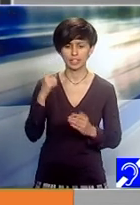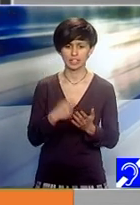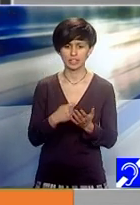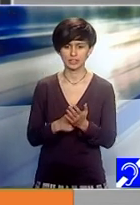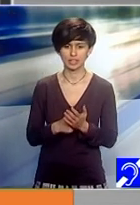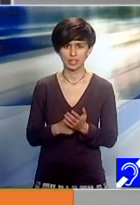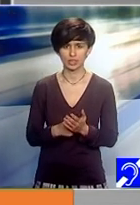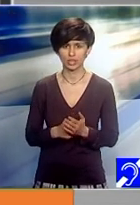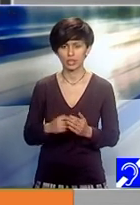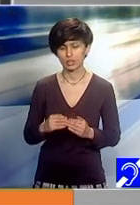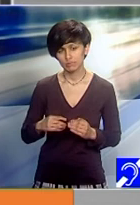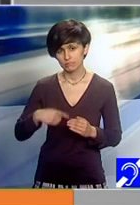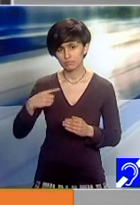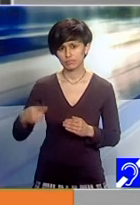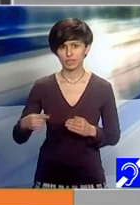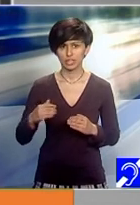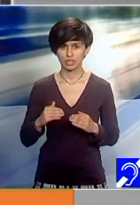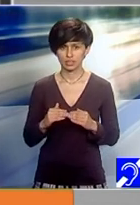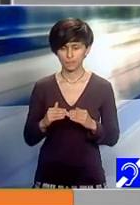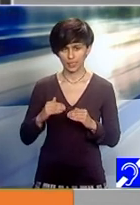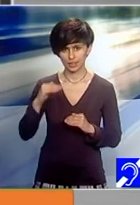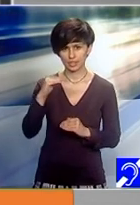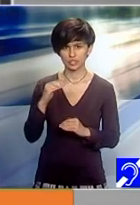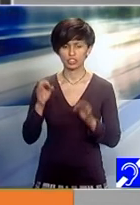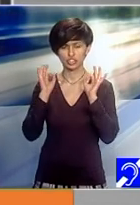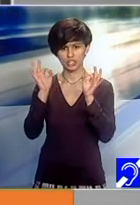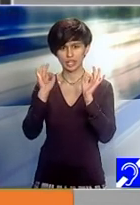creștere a calității corpului didactic din România?